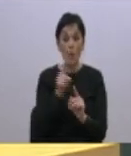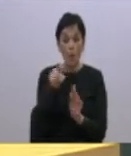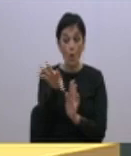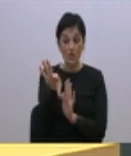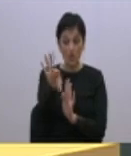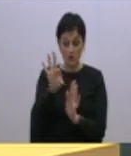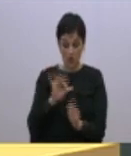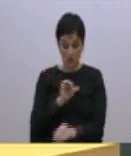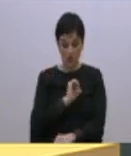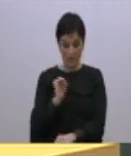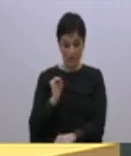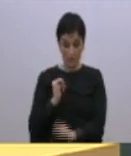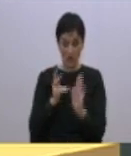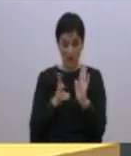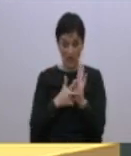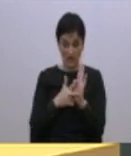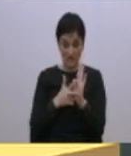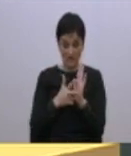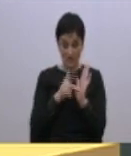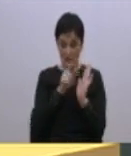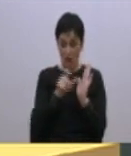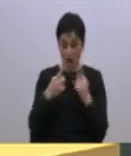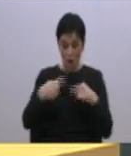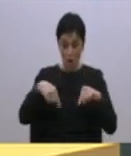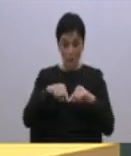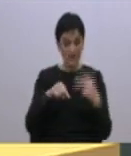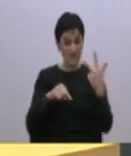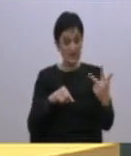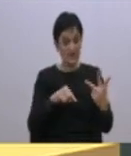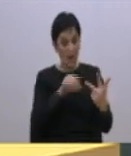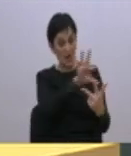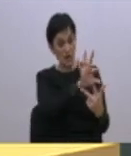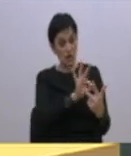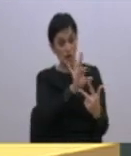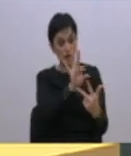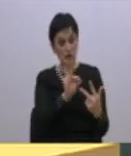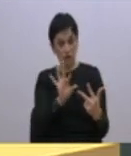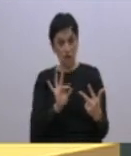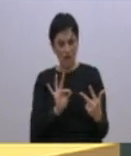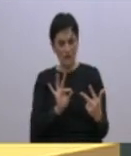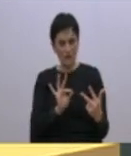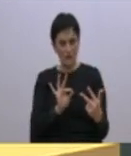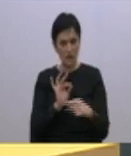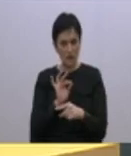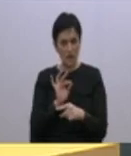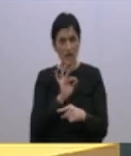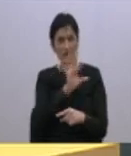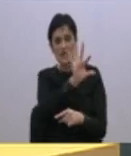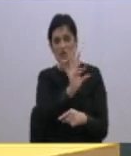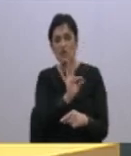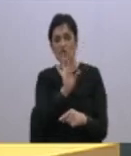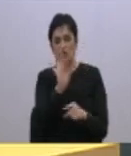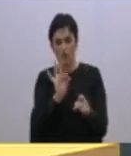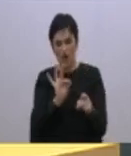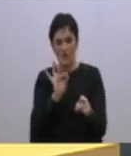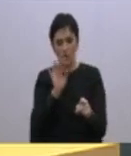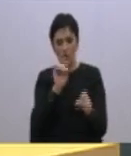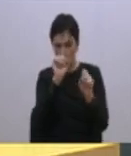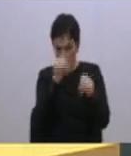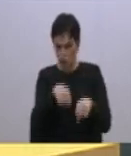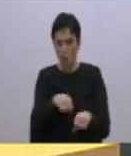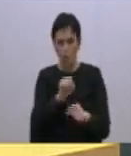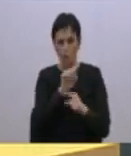თვითონ, სურ ვაკაციანი ორგანო სამს რო ირჩევ მოადგილედ. ესე იგი იმ ხალხს ირჩევ ისეთებად, რომლებსაც შეუძლია